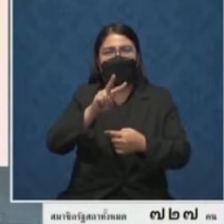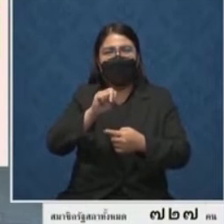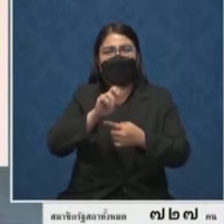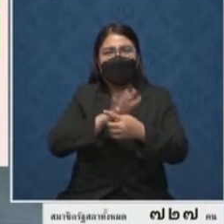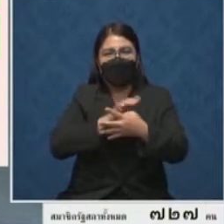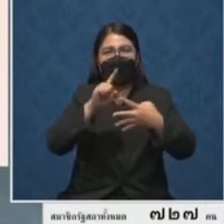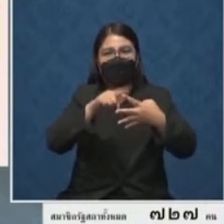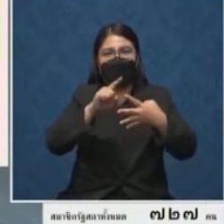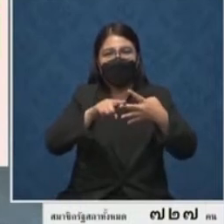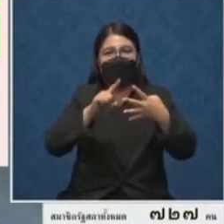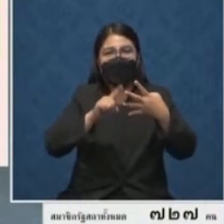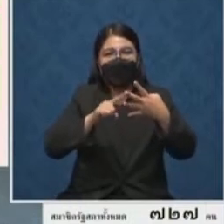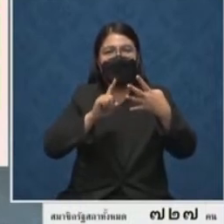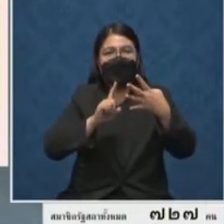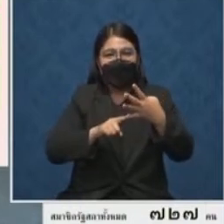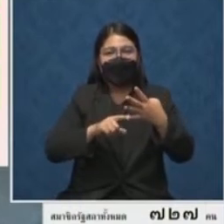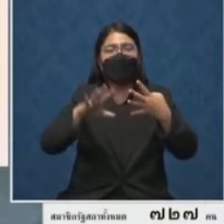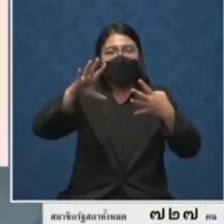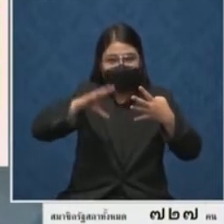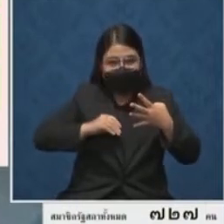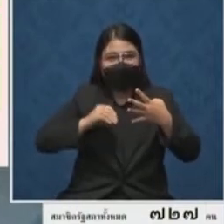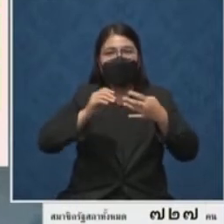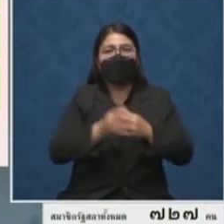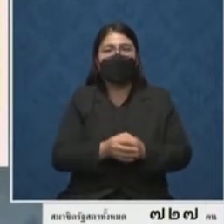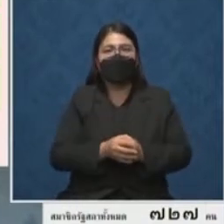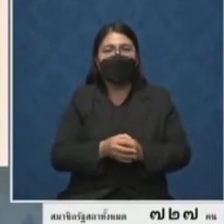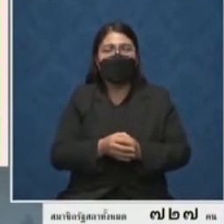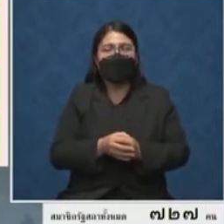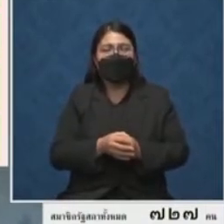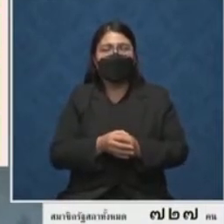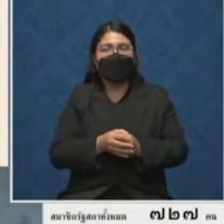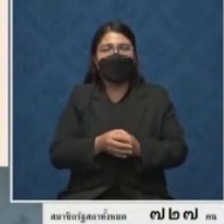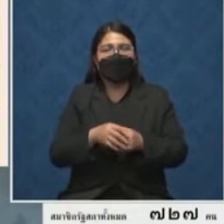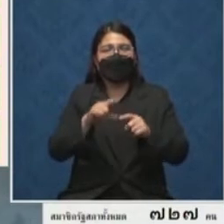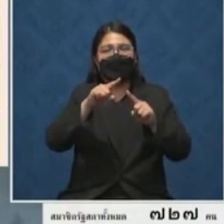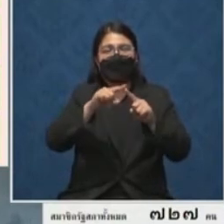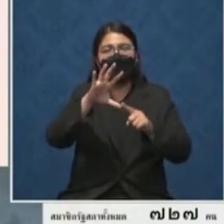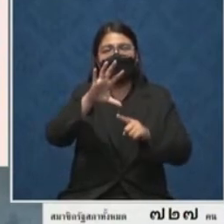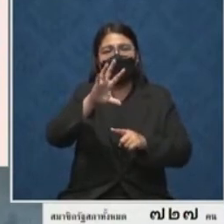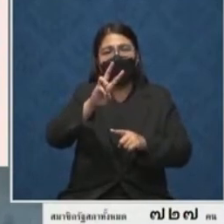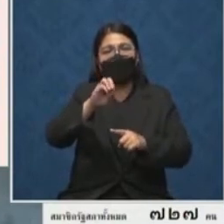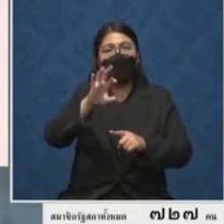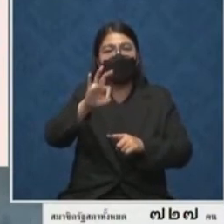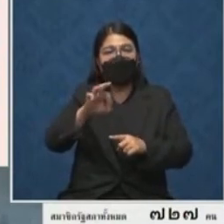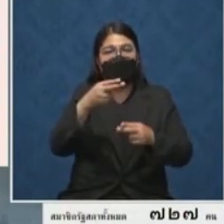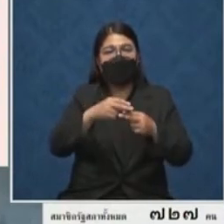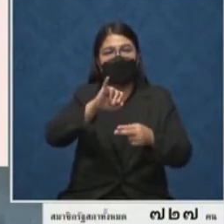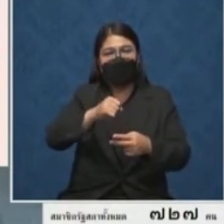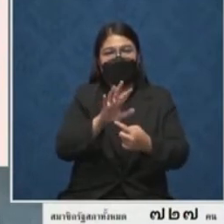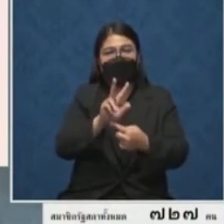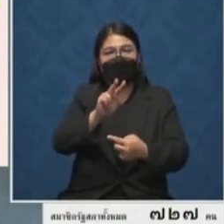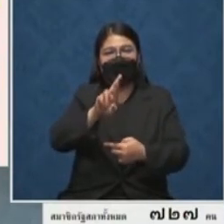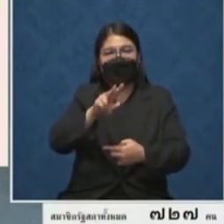3รับหลักการ4รับหลักการ 69นายจักรพัฒน์ชัยสาร 1รับหลัก